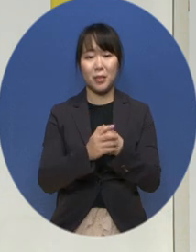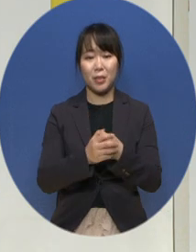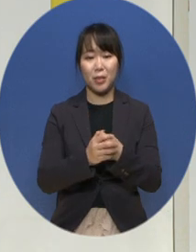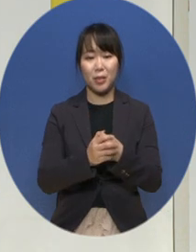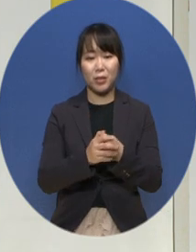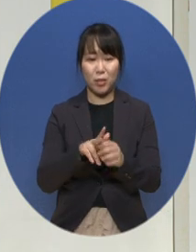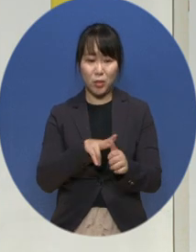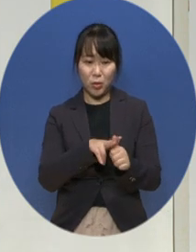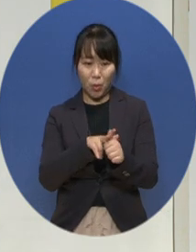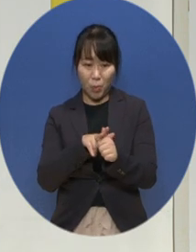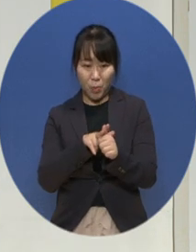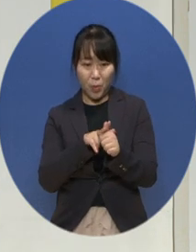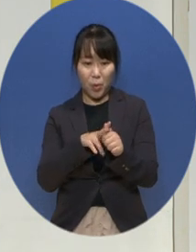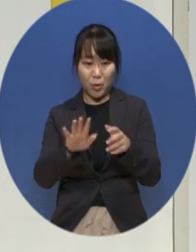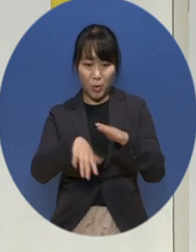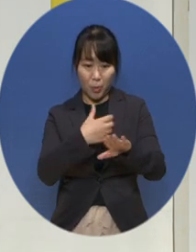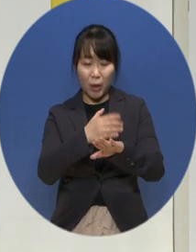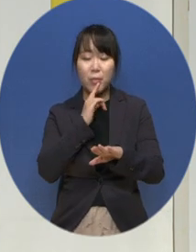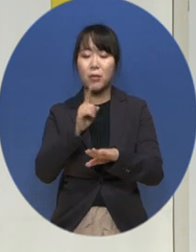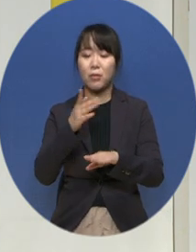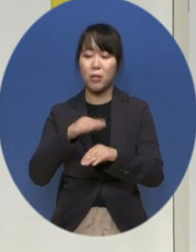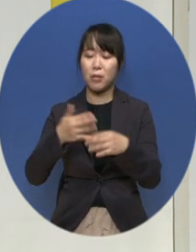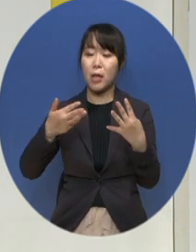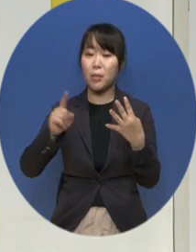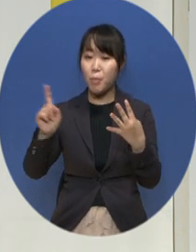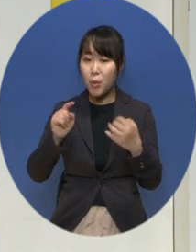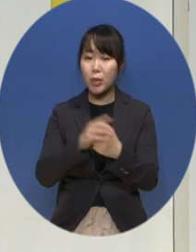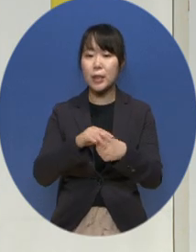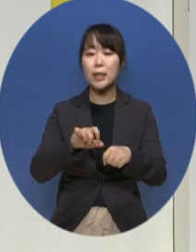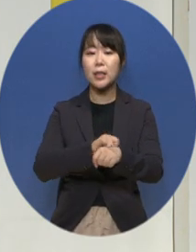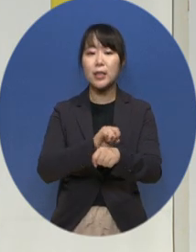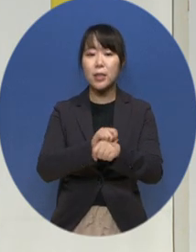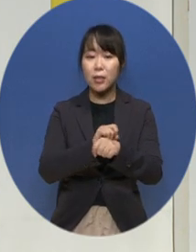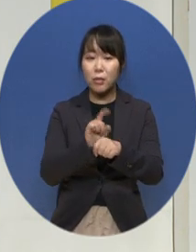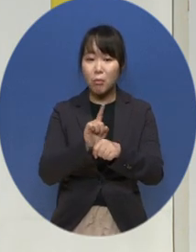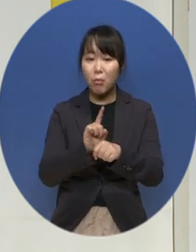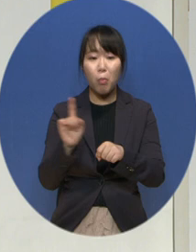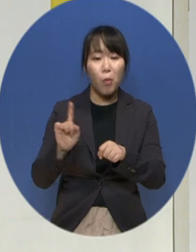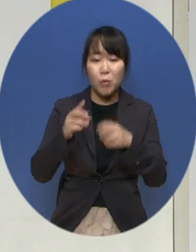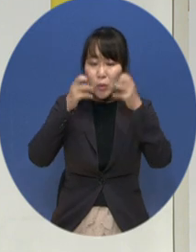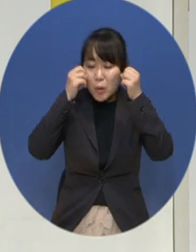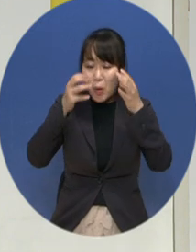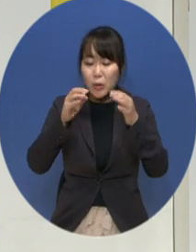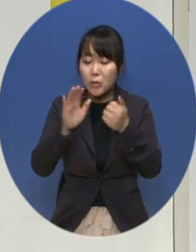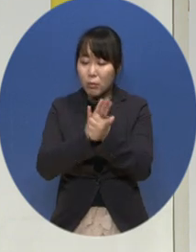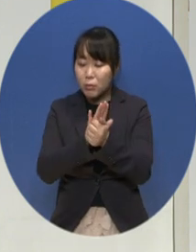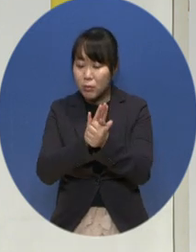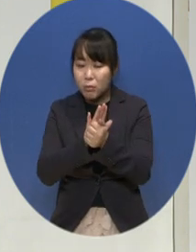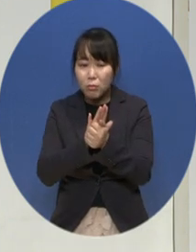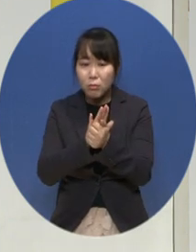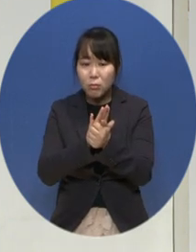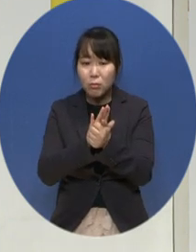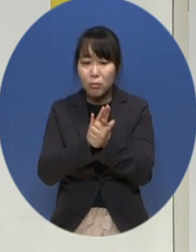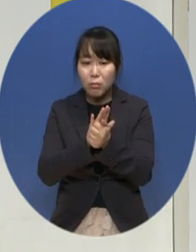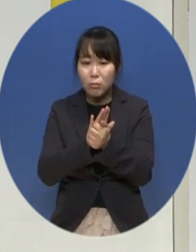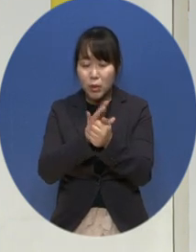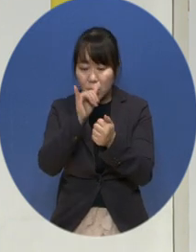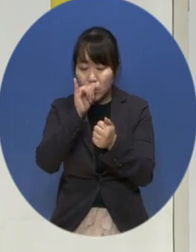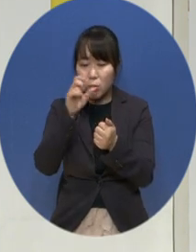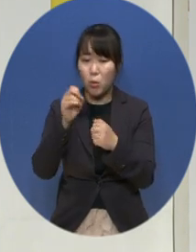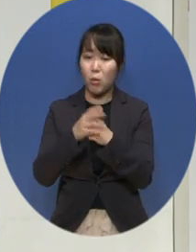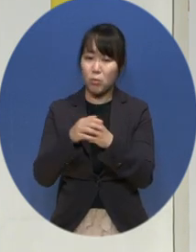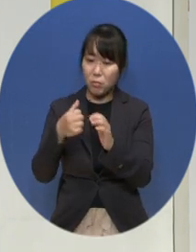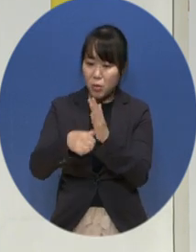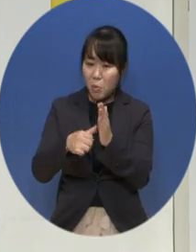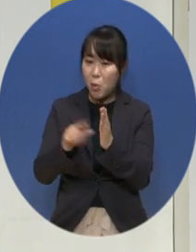모형 약 4 그런데 제 4차 산업 임명은 특징 해서 뭐가 어떻게 에 새로운 서비스가 생길지